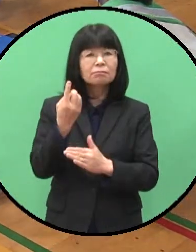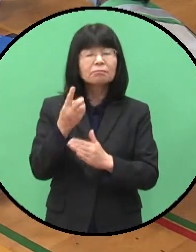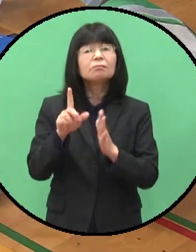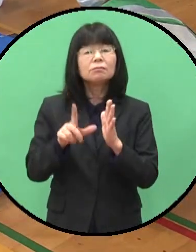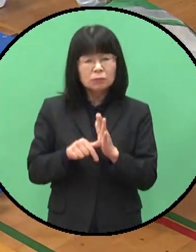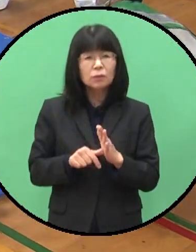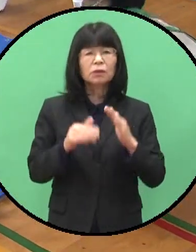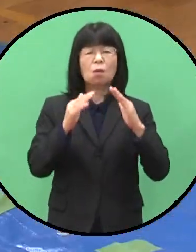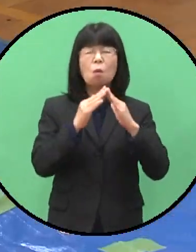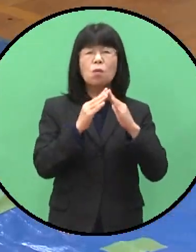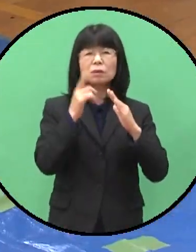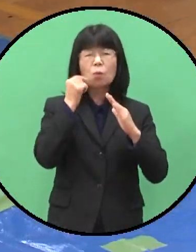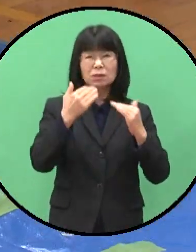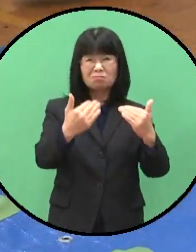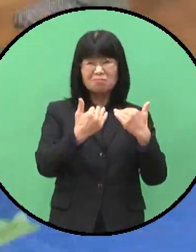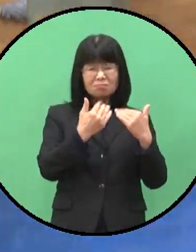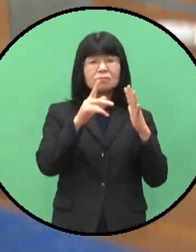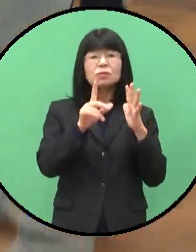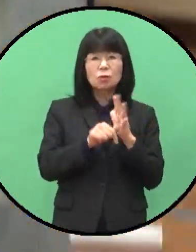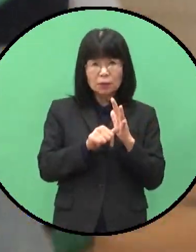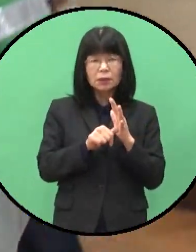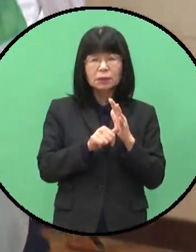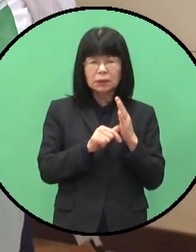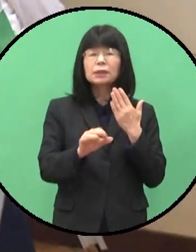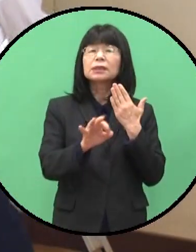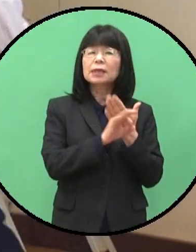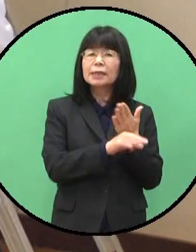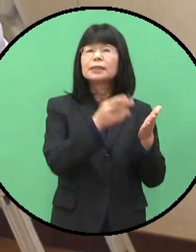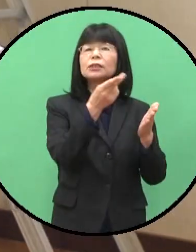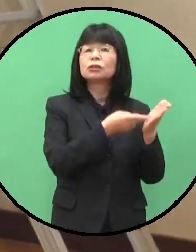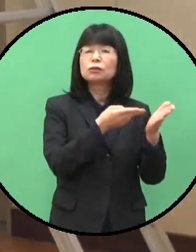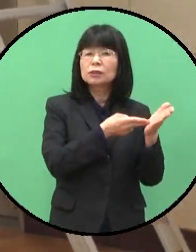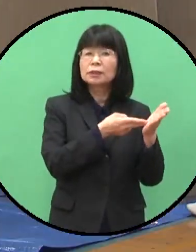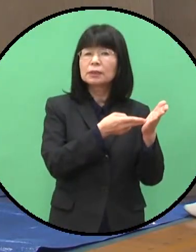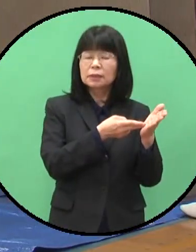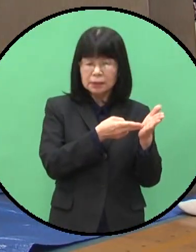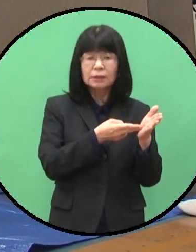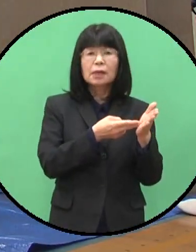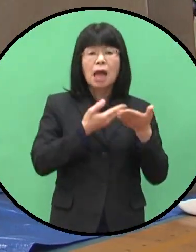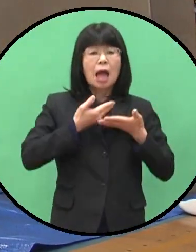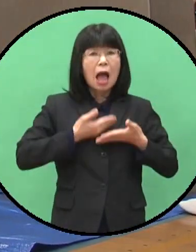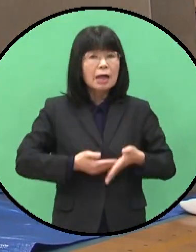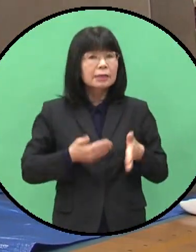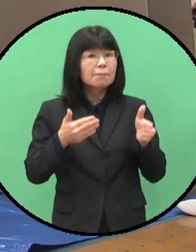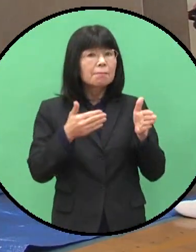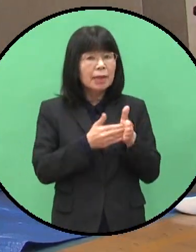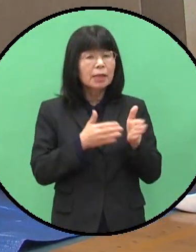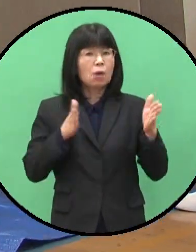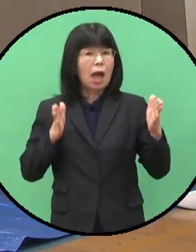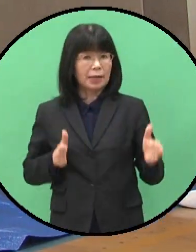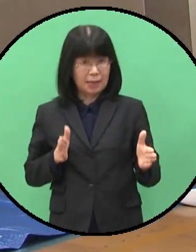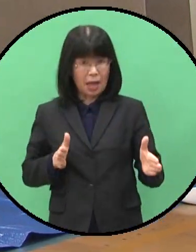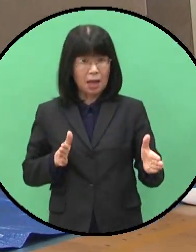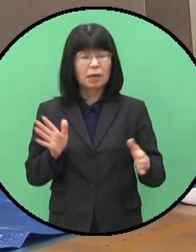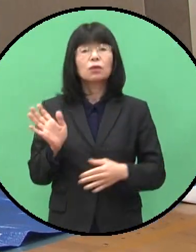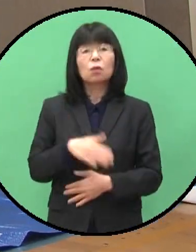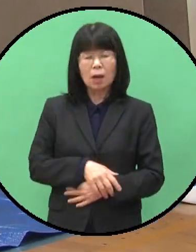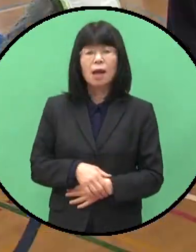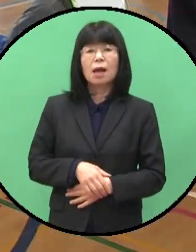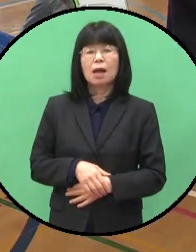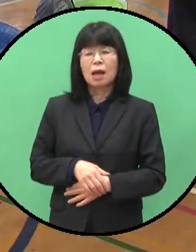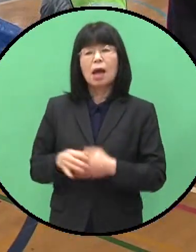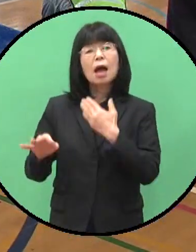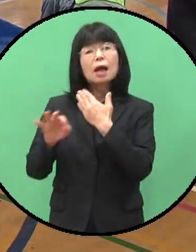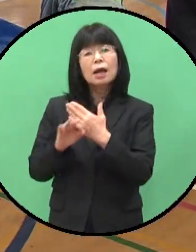自宅が被災した場合、応急修理などでご自宅の安全性が確保されるまでの間や、仮